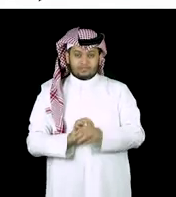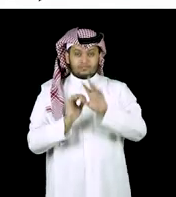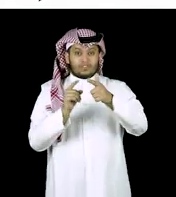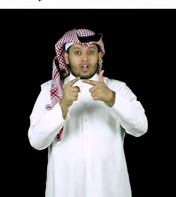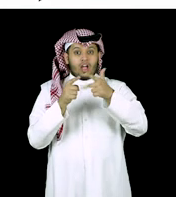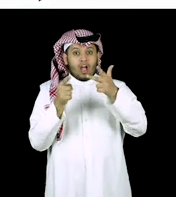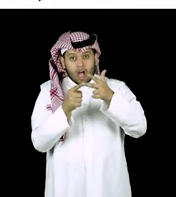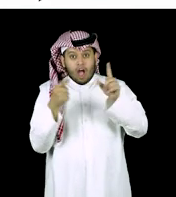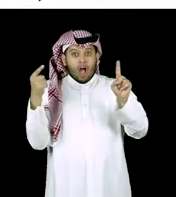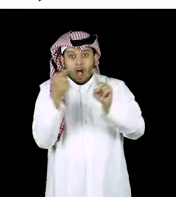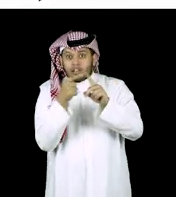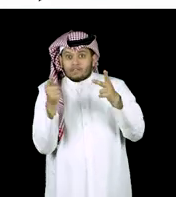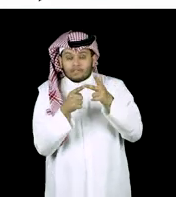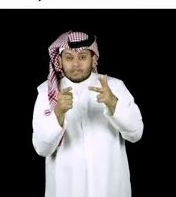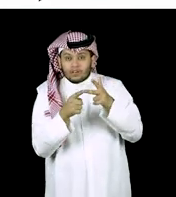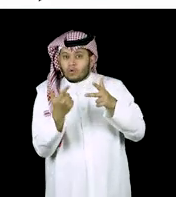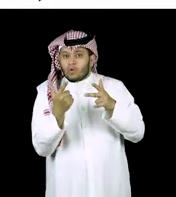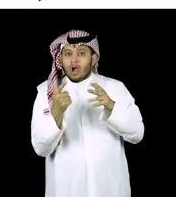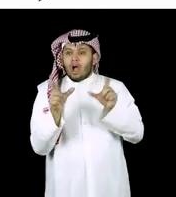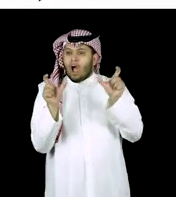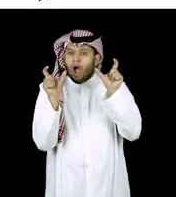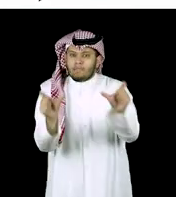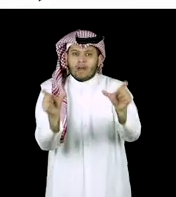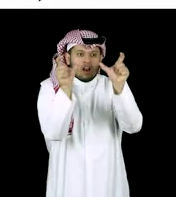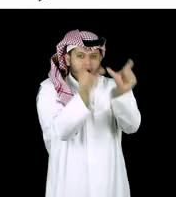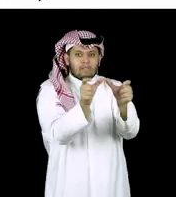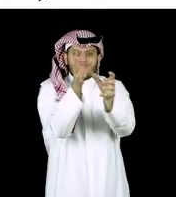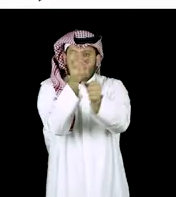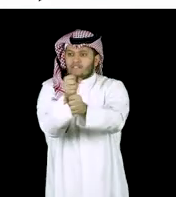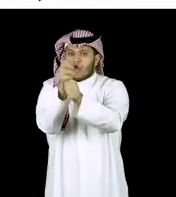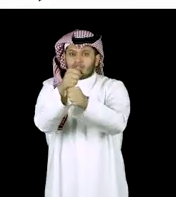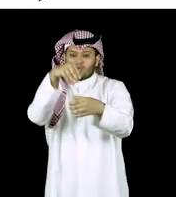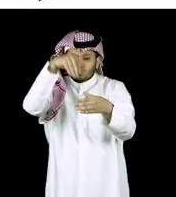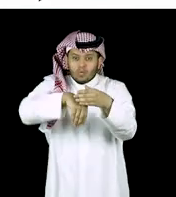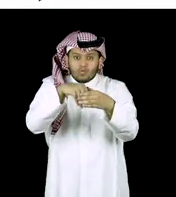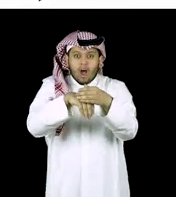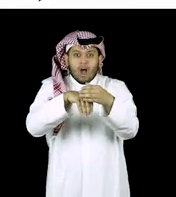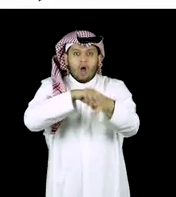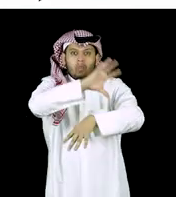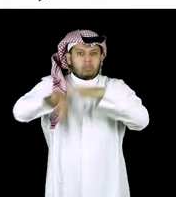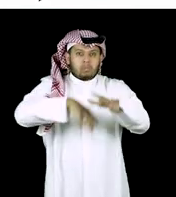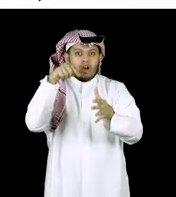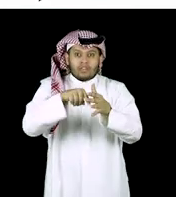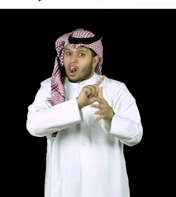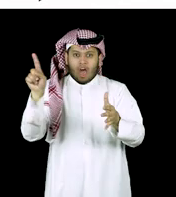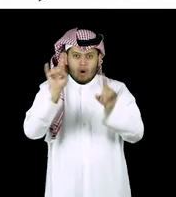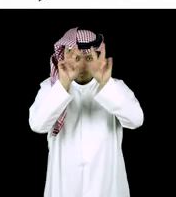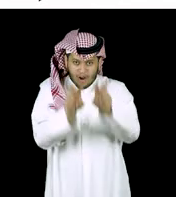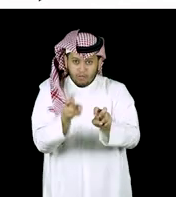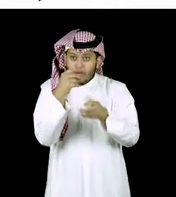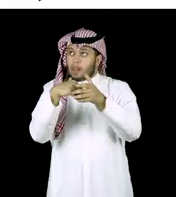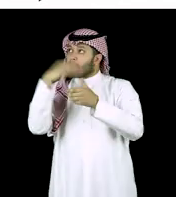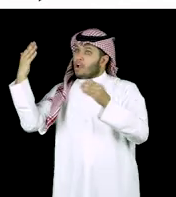الهدف الثالث ضبط الأمن ومنع العدوان الداخلي والخارجي.